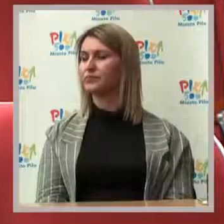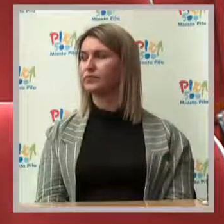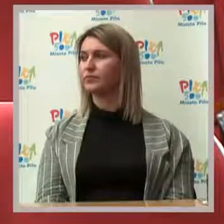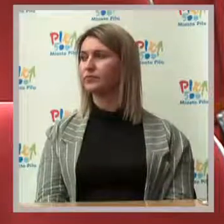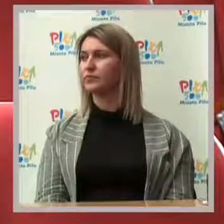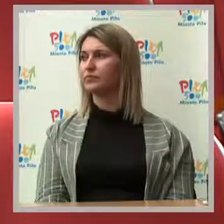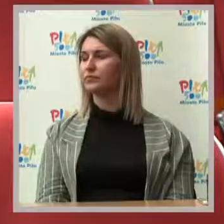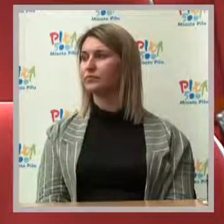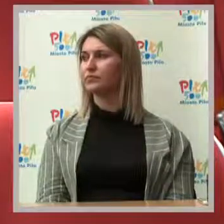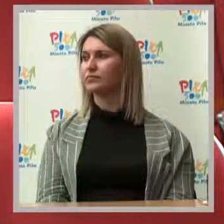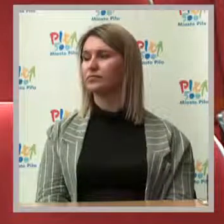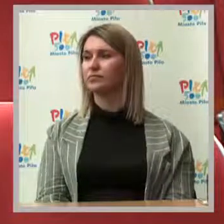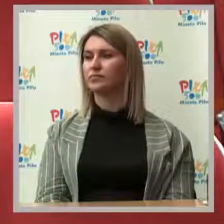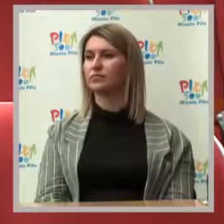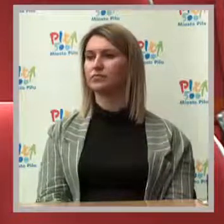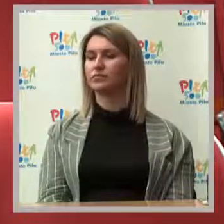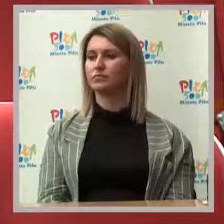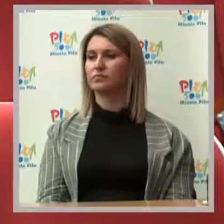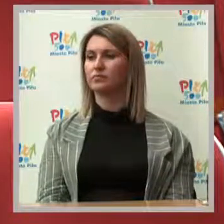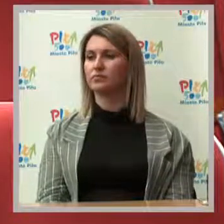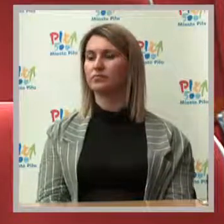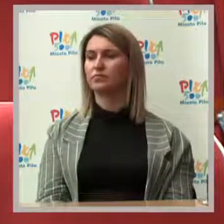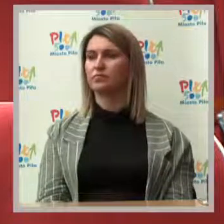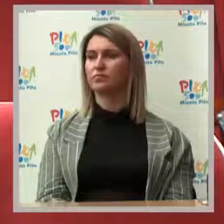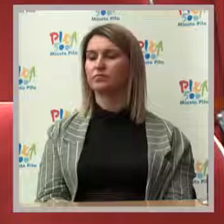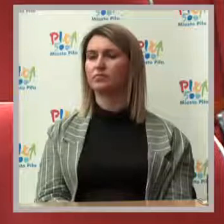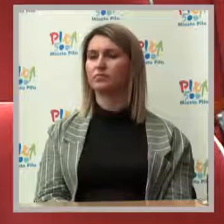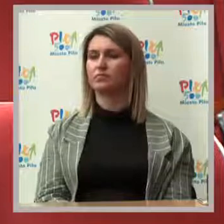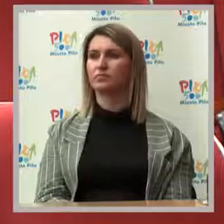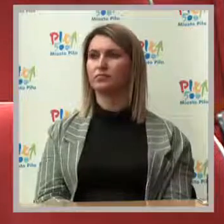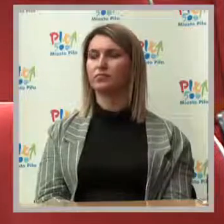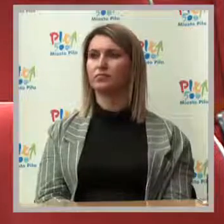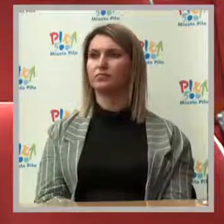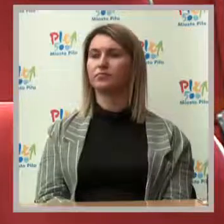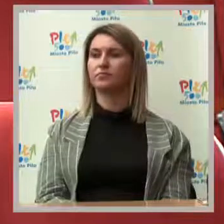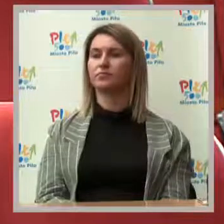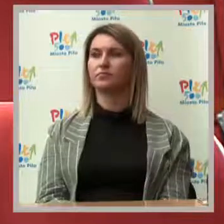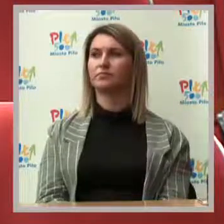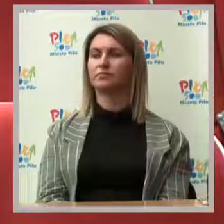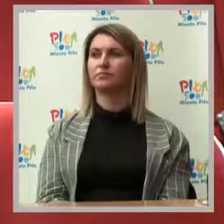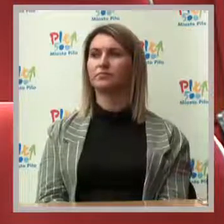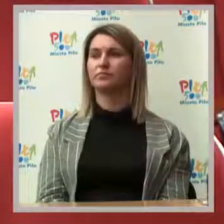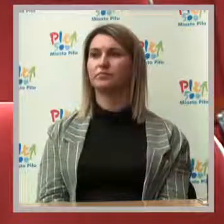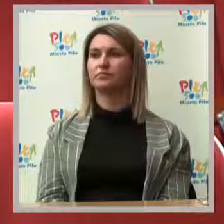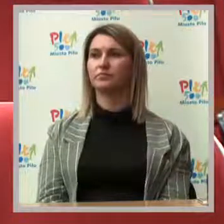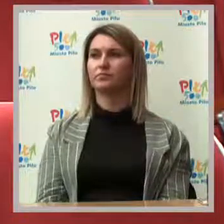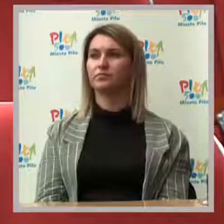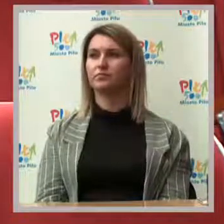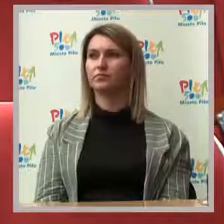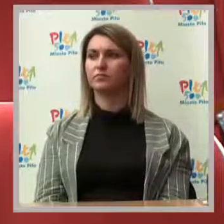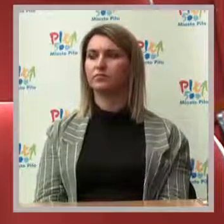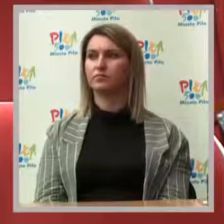przypadku zadłużenia do roku 2029. Proszę państwa,